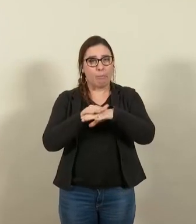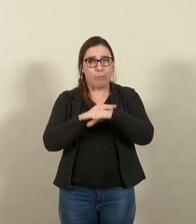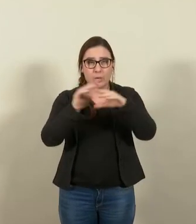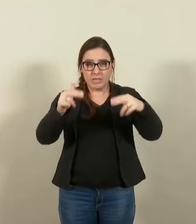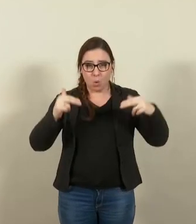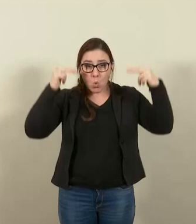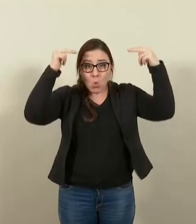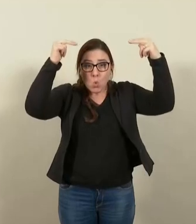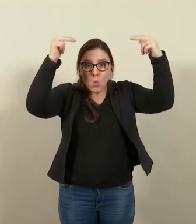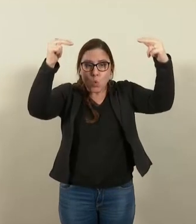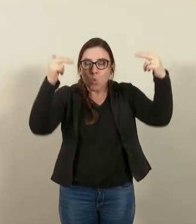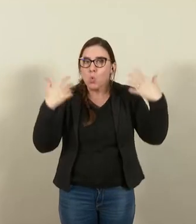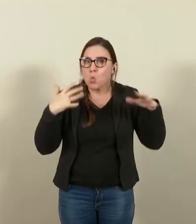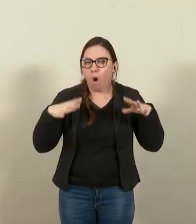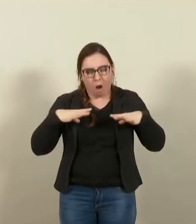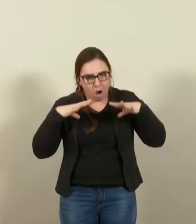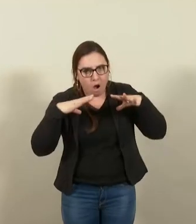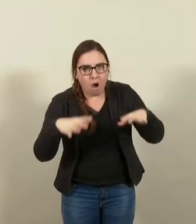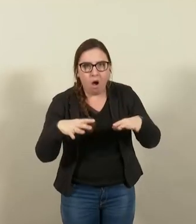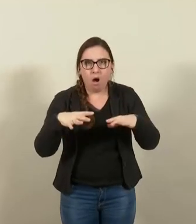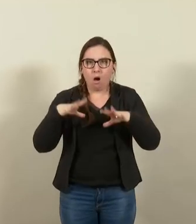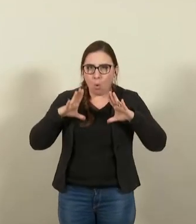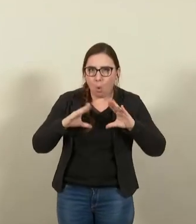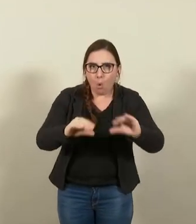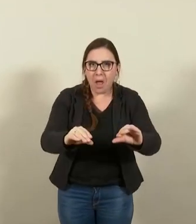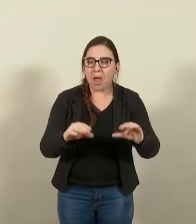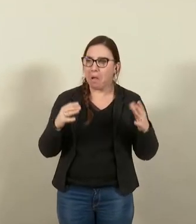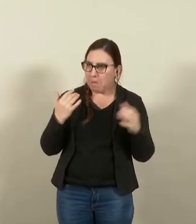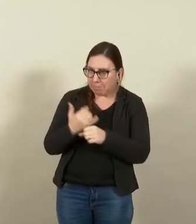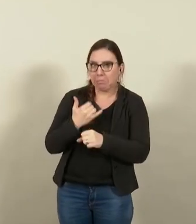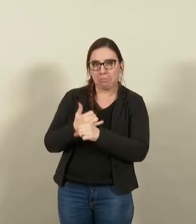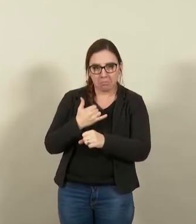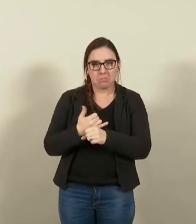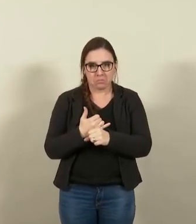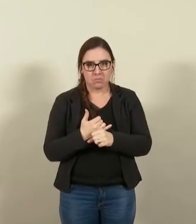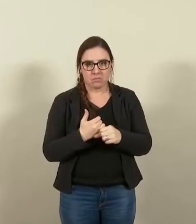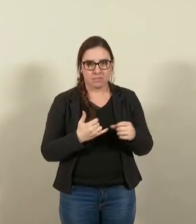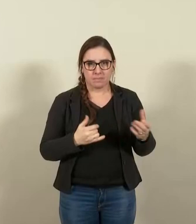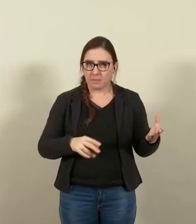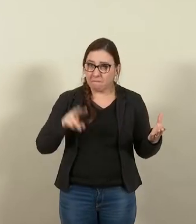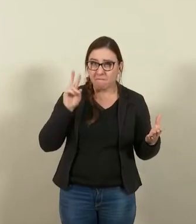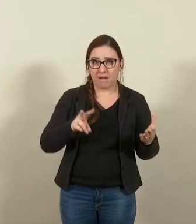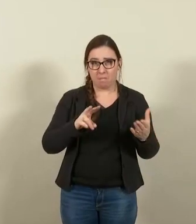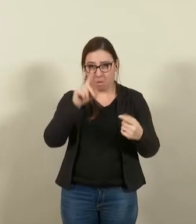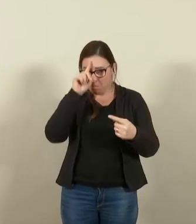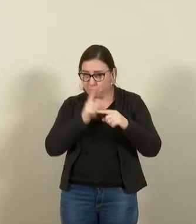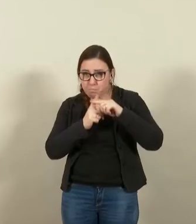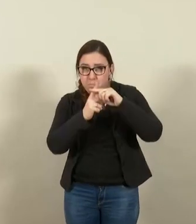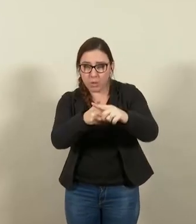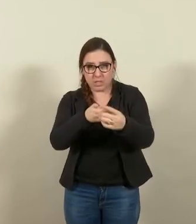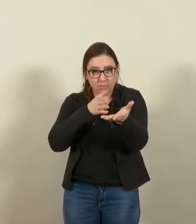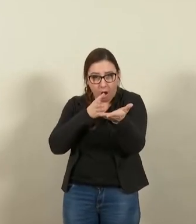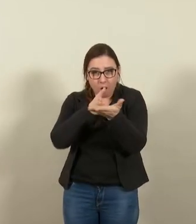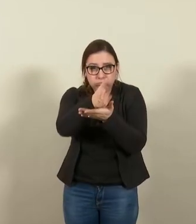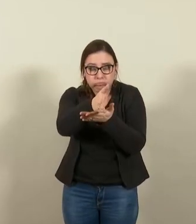ambitieuse vraiment proactive ça va ça va vraiment dans le bon sens en